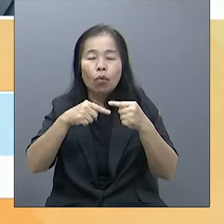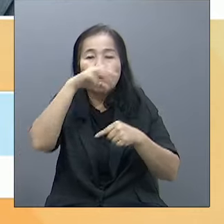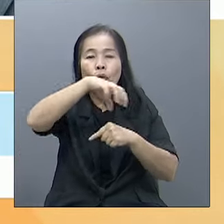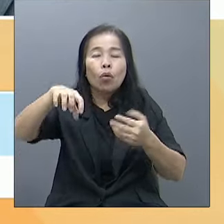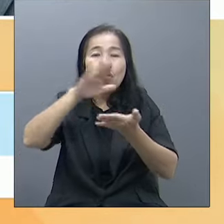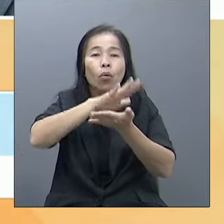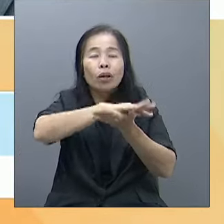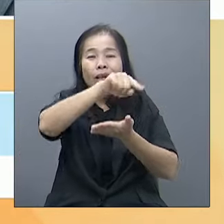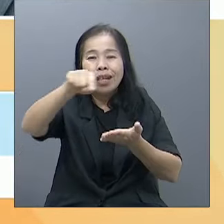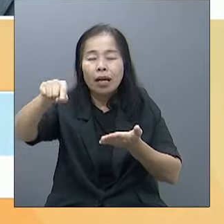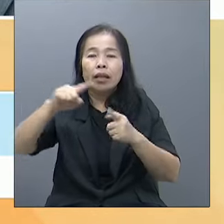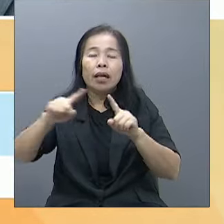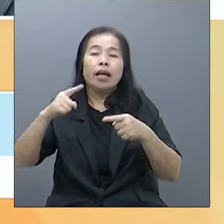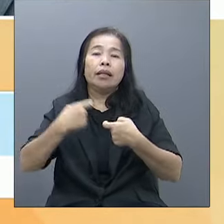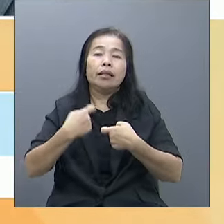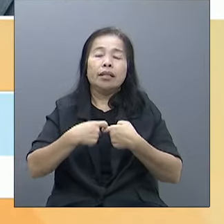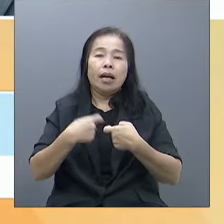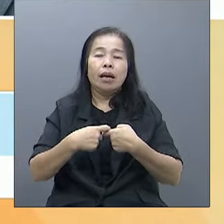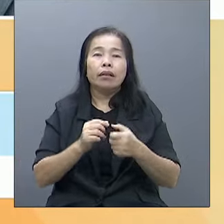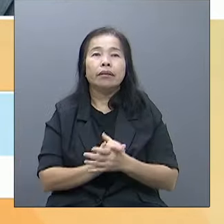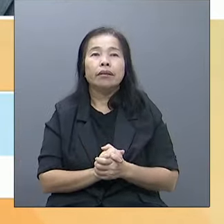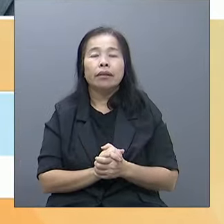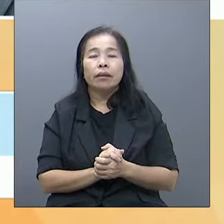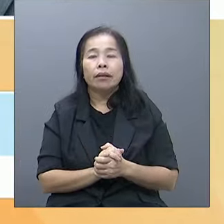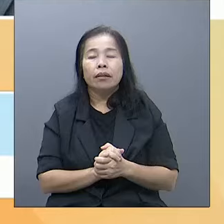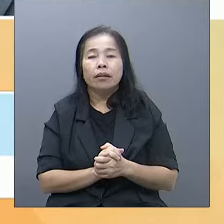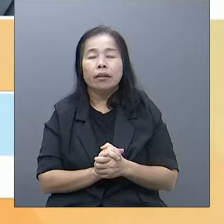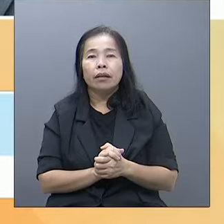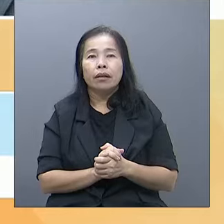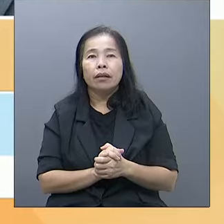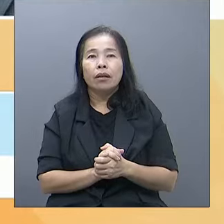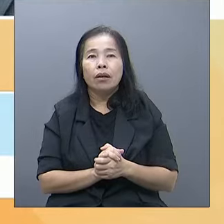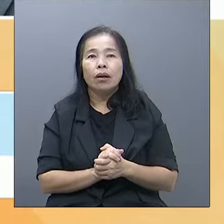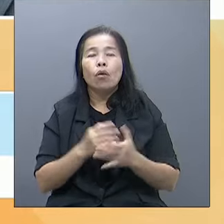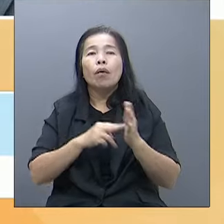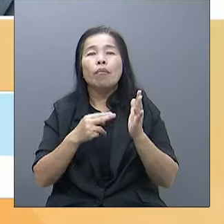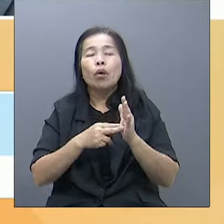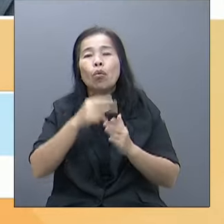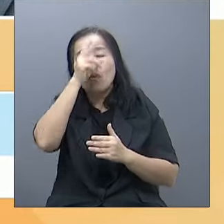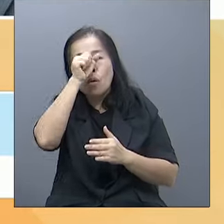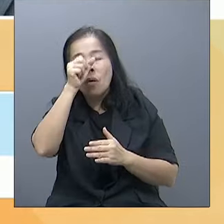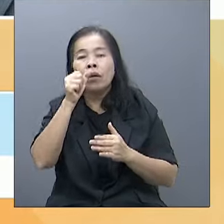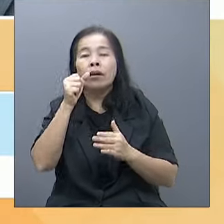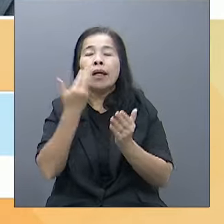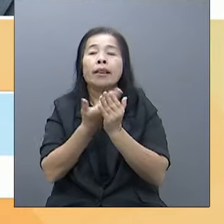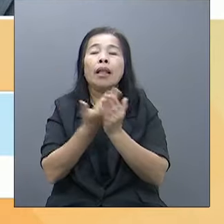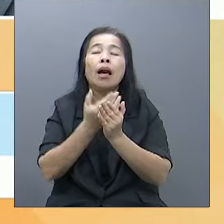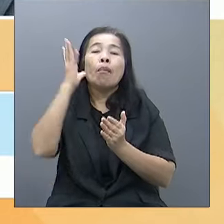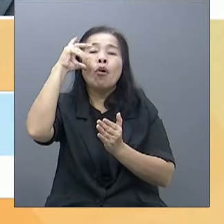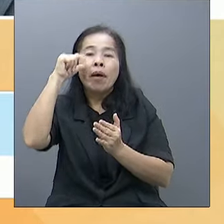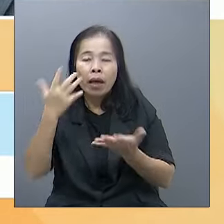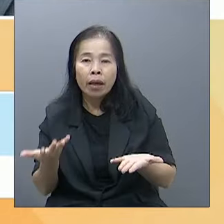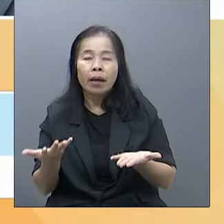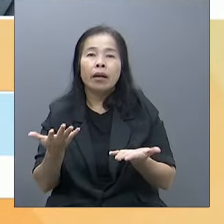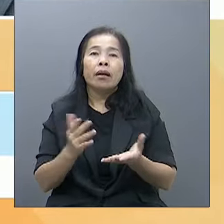ได้ยากนะครับเขาก็เปลี่ยนวิธีว่าเป็นการอุดหนุนไปกับให้ผู้ปกครอง ค่ะ นะครับให้ผู้ปกครองก็โด